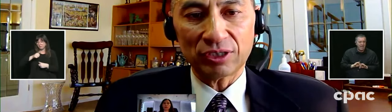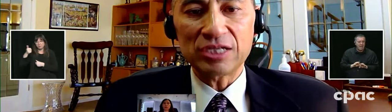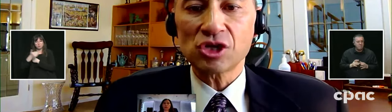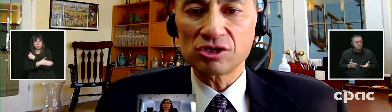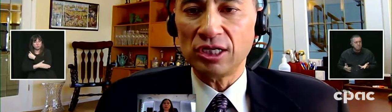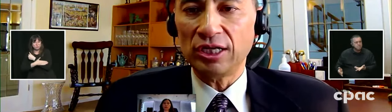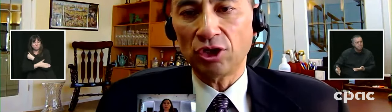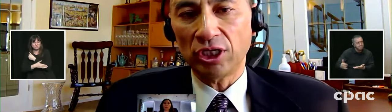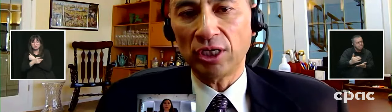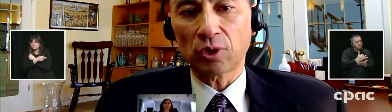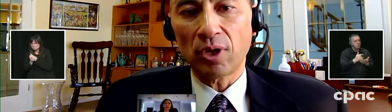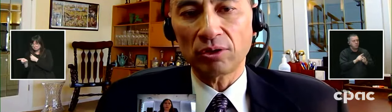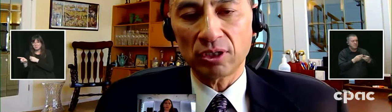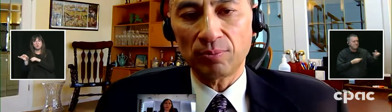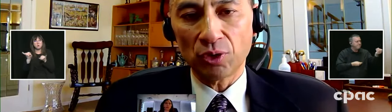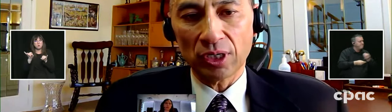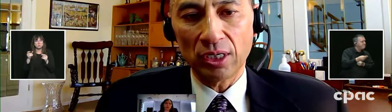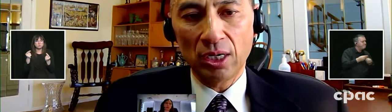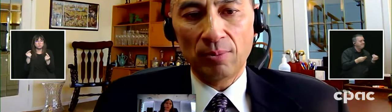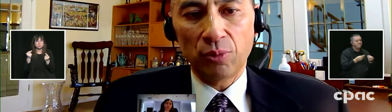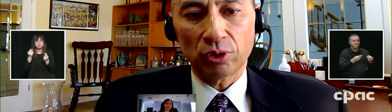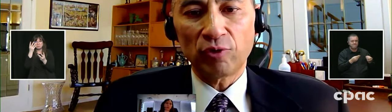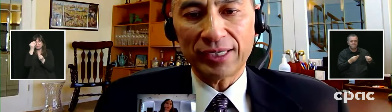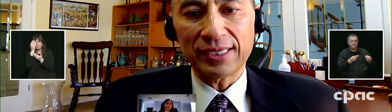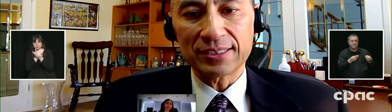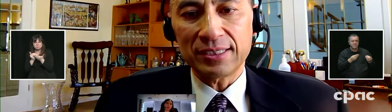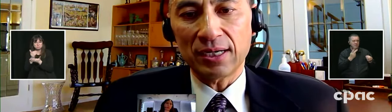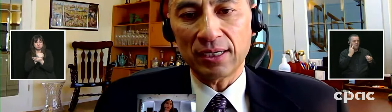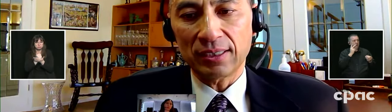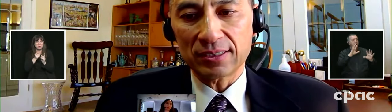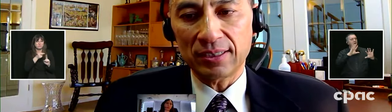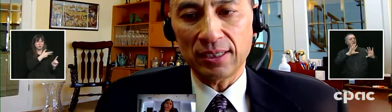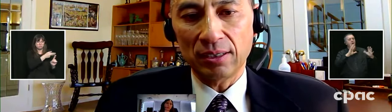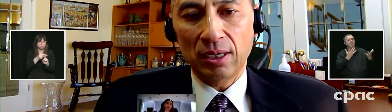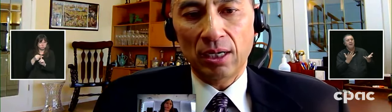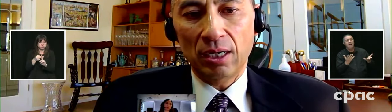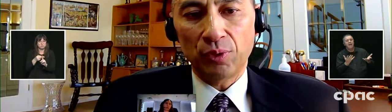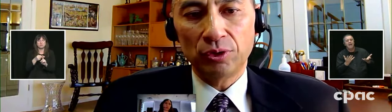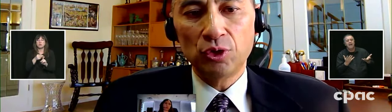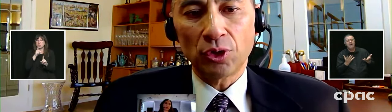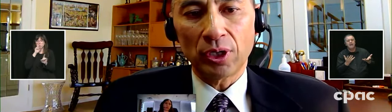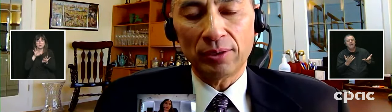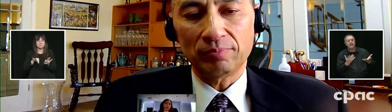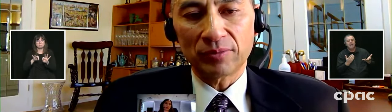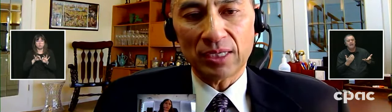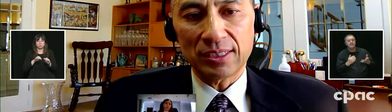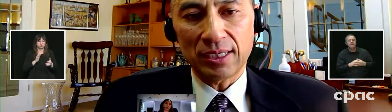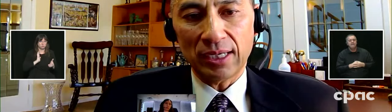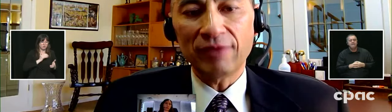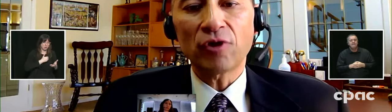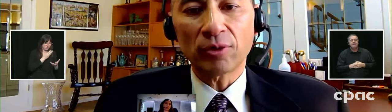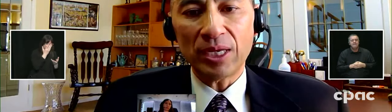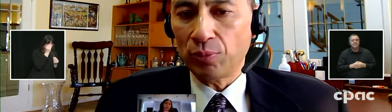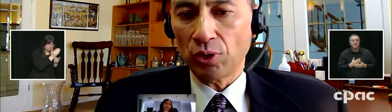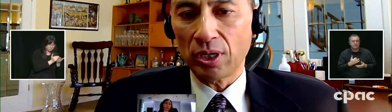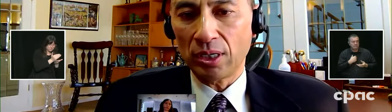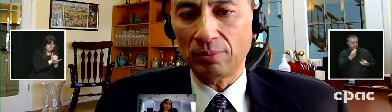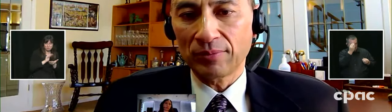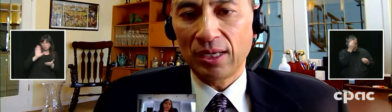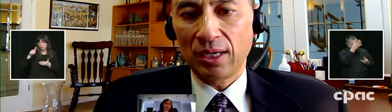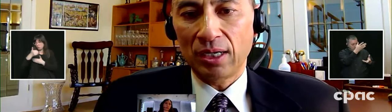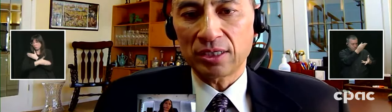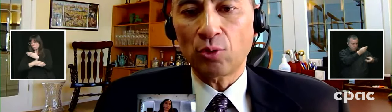ramasser, peut-être échanger des données probantes pour voir qu'est-ce qui peut nous informer